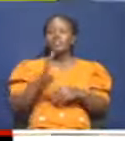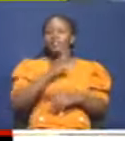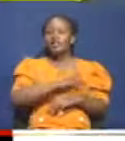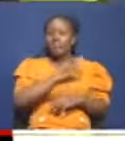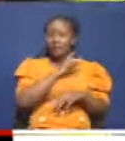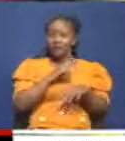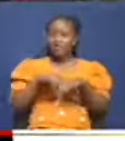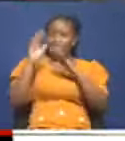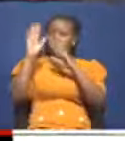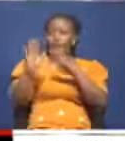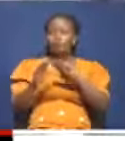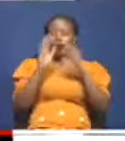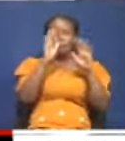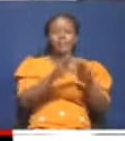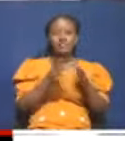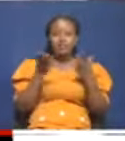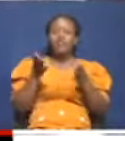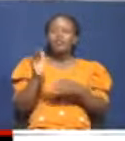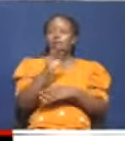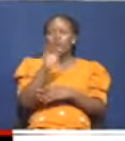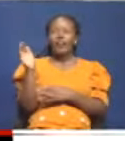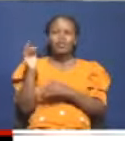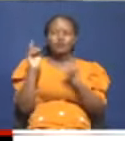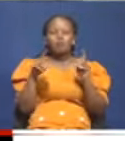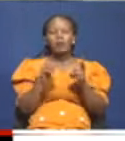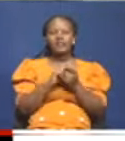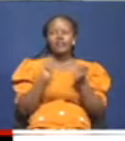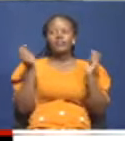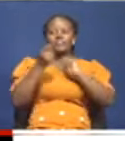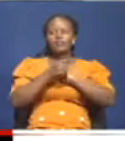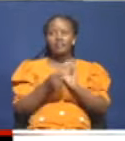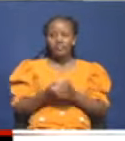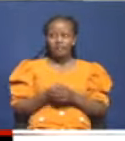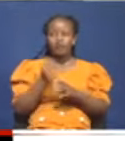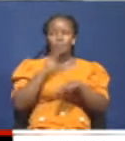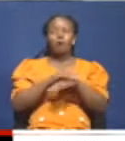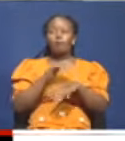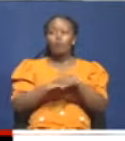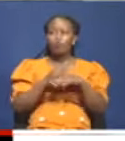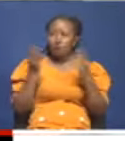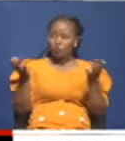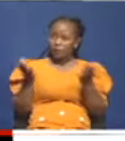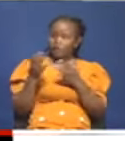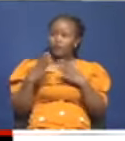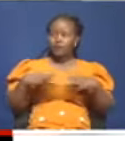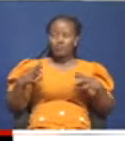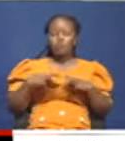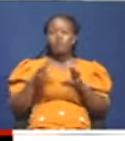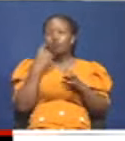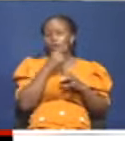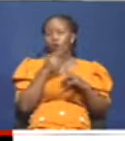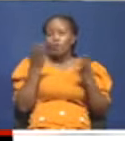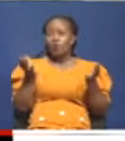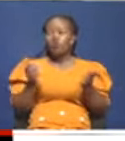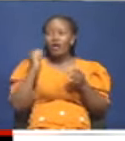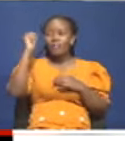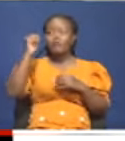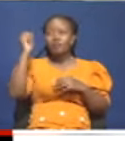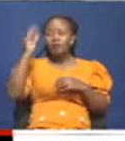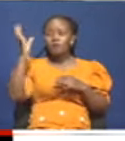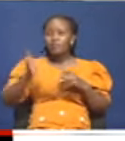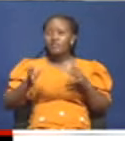na wamewataka kuhimiza mabadiliko. Zuri pia na wao wajaribu kuweka mikakati kwa hizo mikutano